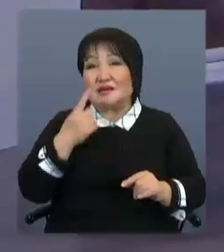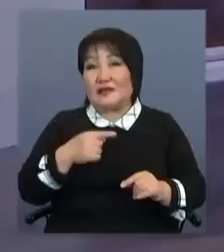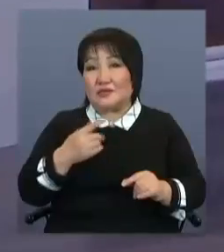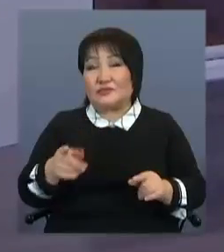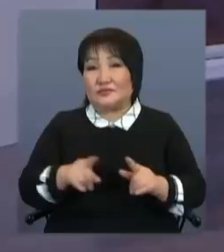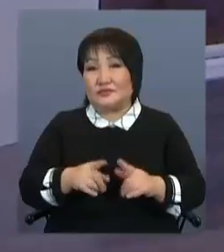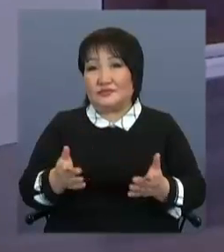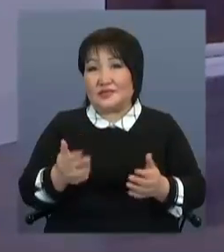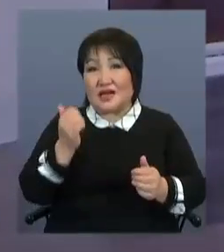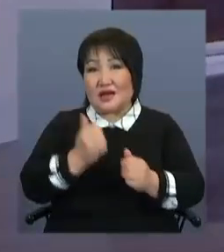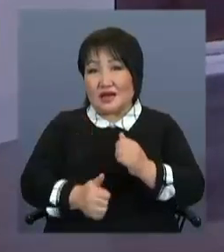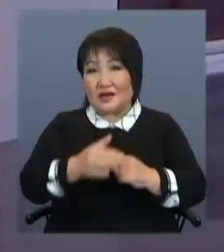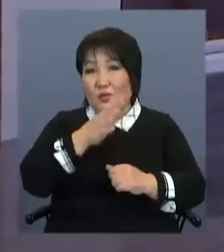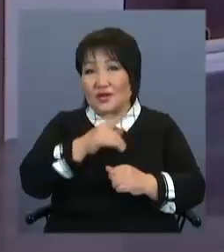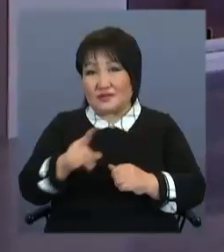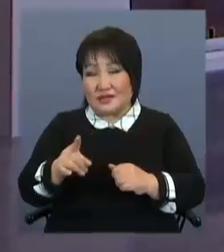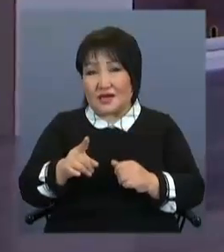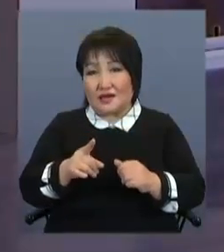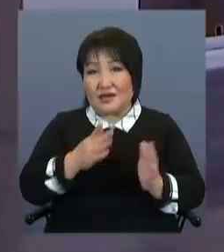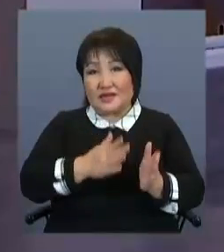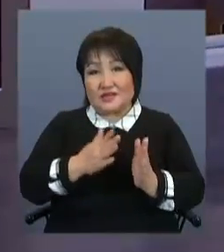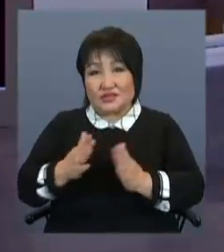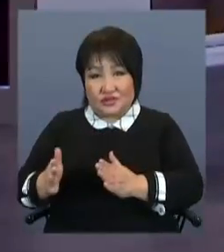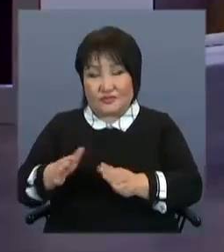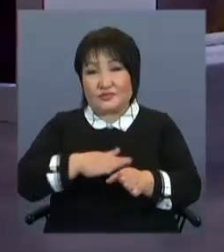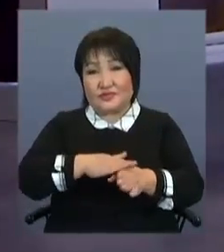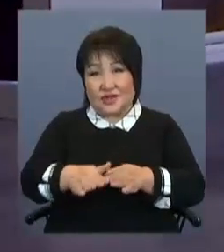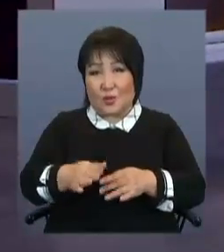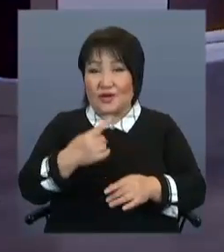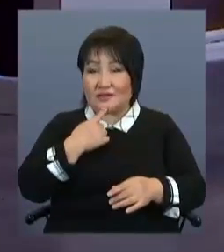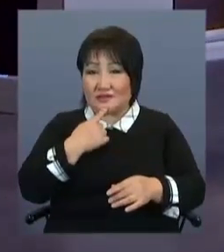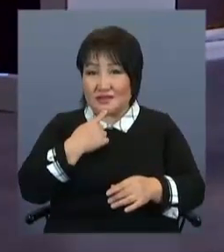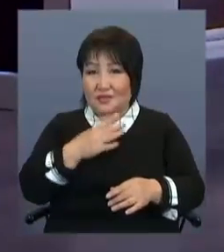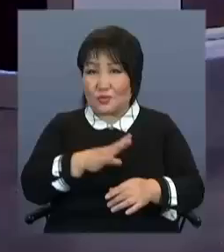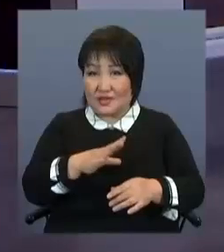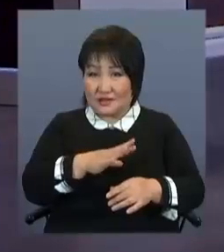әр уақытта режимді ұстау өте қиындау болар, бірақ сол режимға